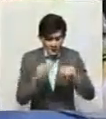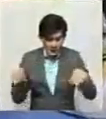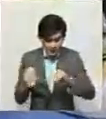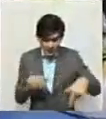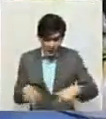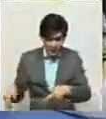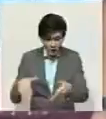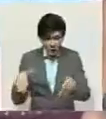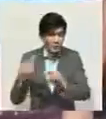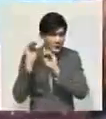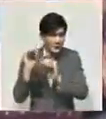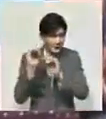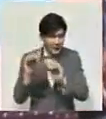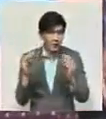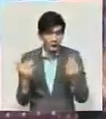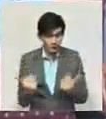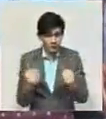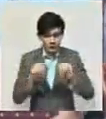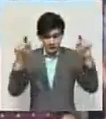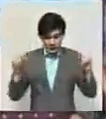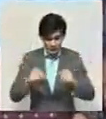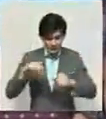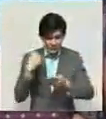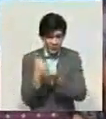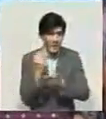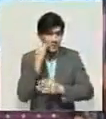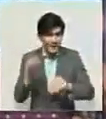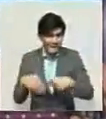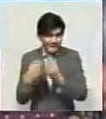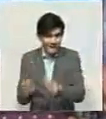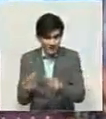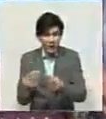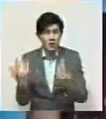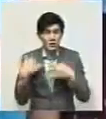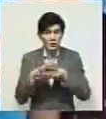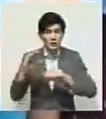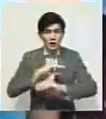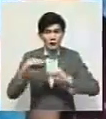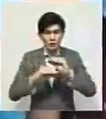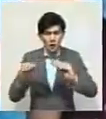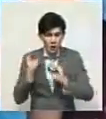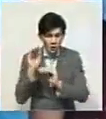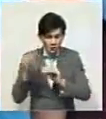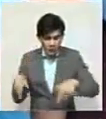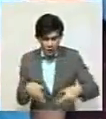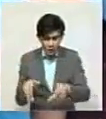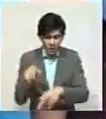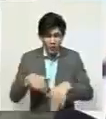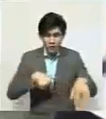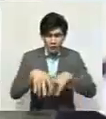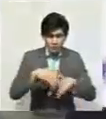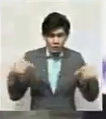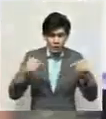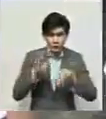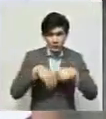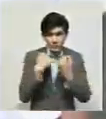องลาดพร้าวประชาอุทิศได้ทำการมอบทะเบียนบ้านให้แก่ชาวบ้านที่เข้าร่วมโครงการที่อยู่คลองลาดพร้าวประชาอุทิศและชุมชนหลังส